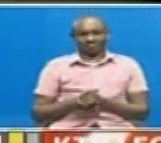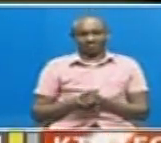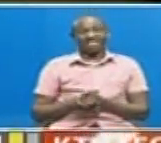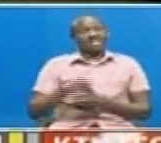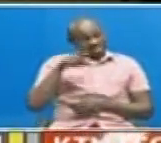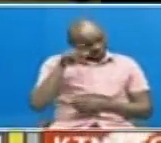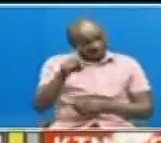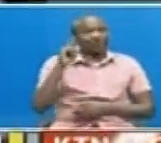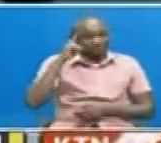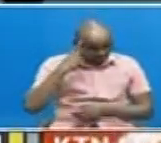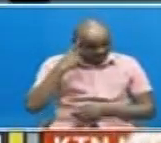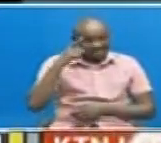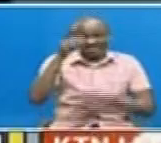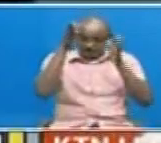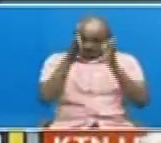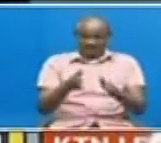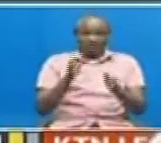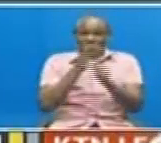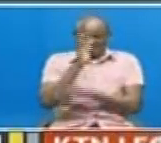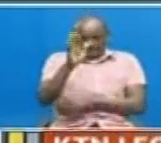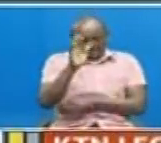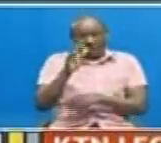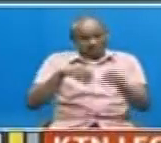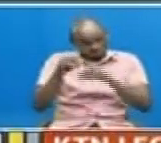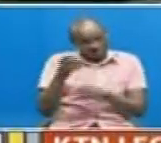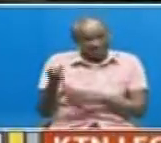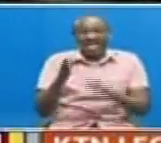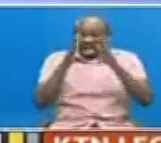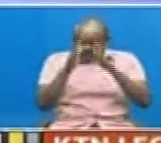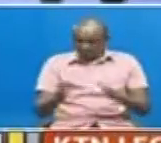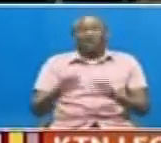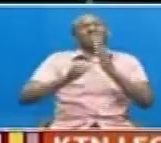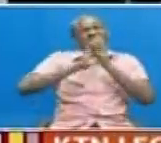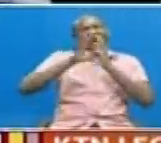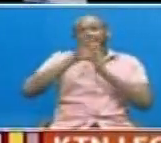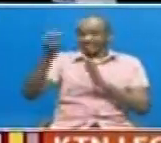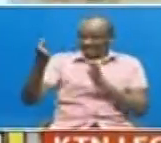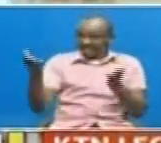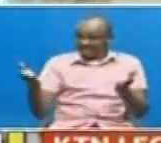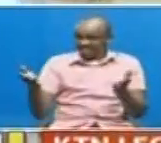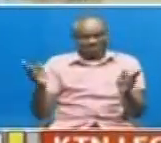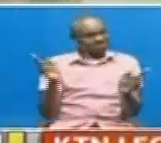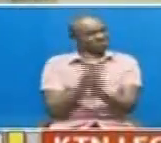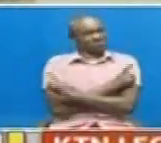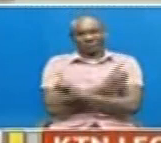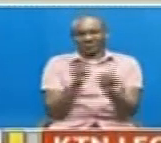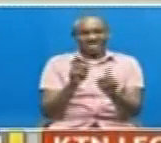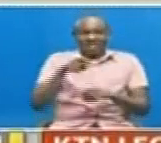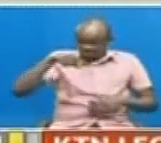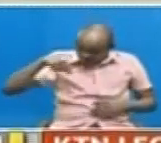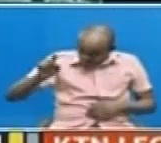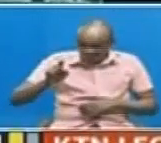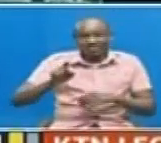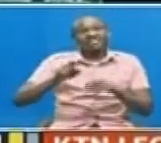Na ukidhani Saint P anatoa muziki huu wa aina yake katika jumba moja la kifahari katikati ya jiji, sivyo. Hii